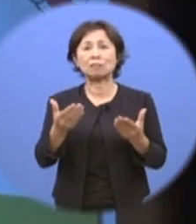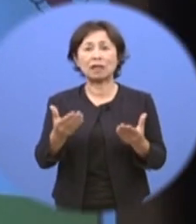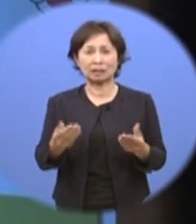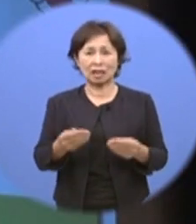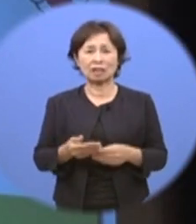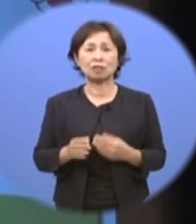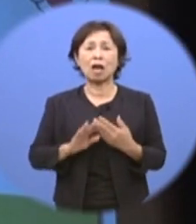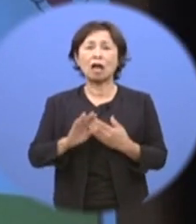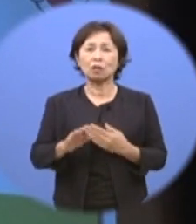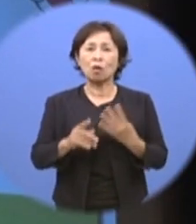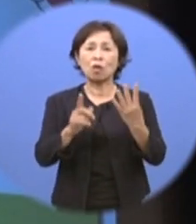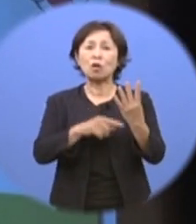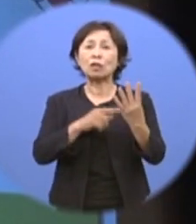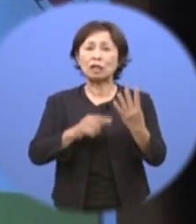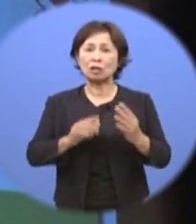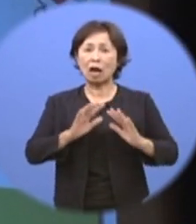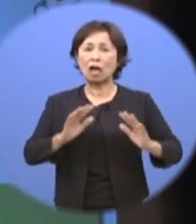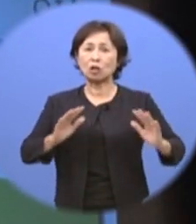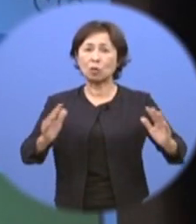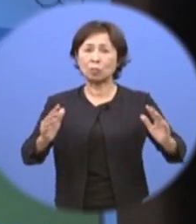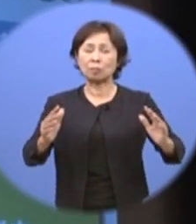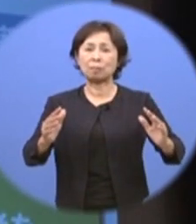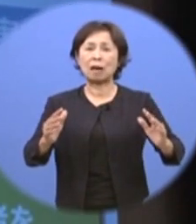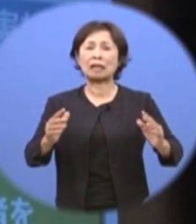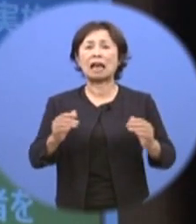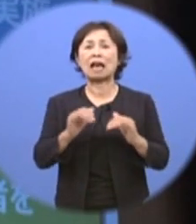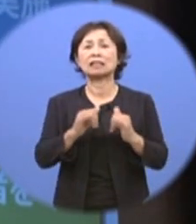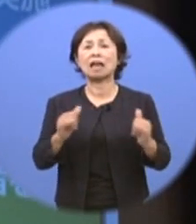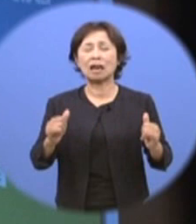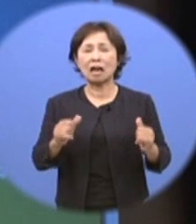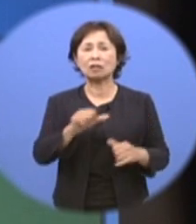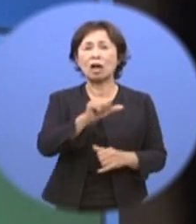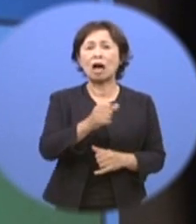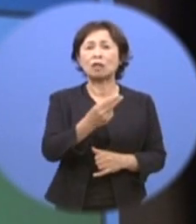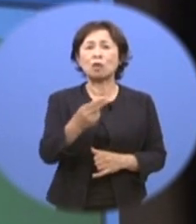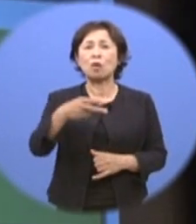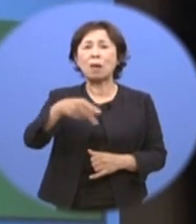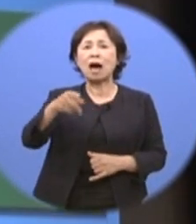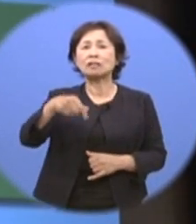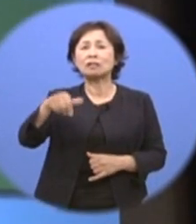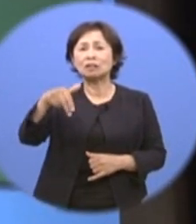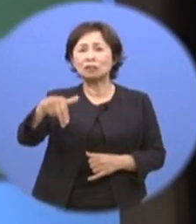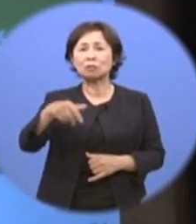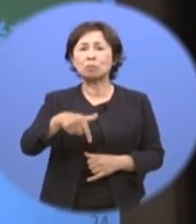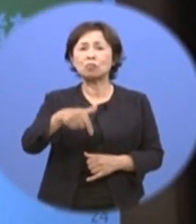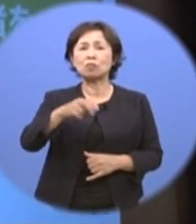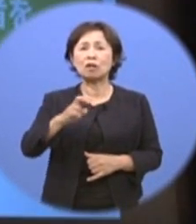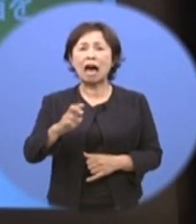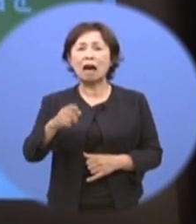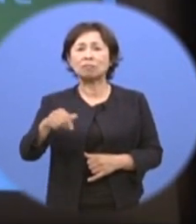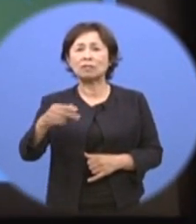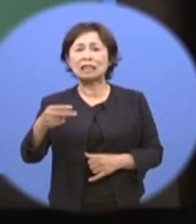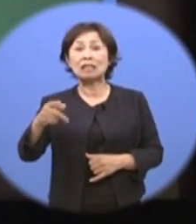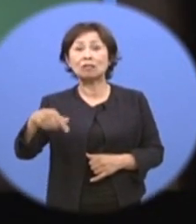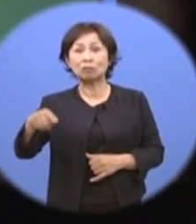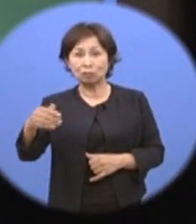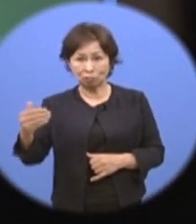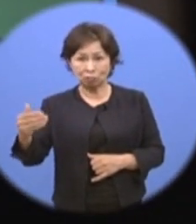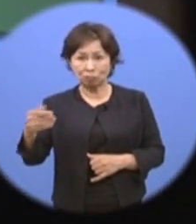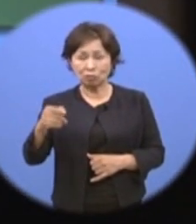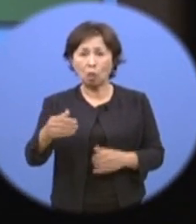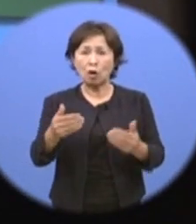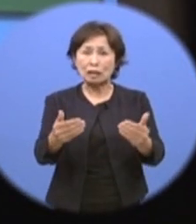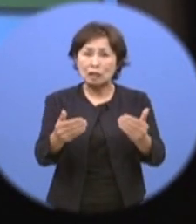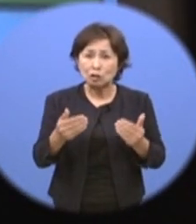ストがアドバンスケアプランニングの必要性や実施するタイミング、課題などについて意見を交わしました。